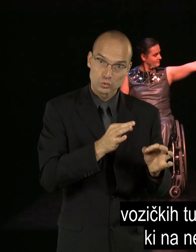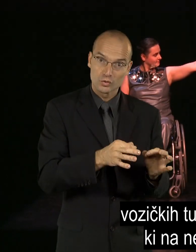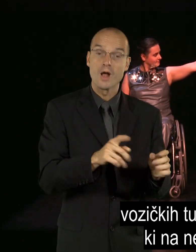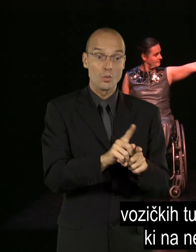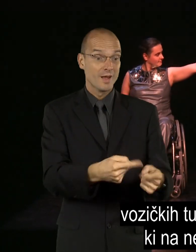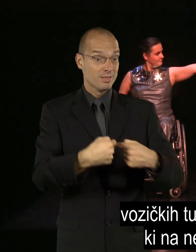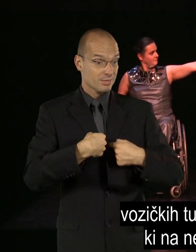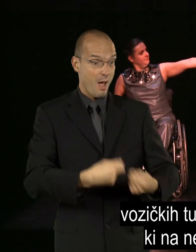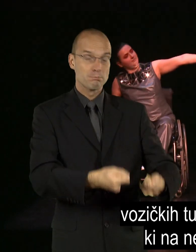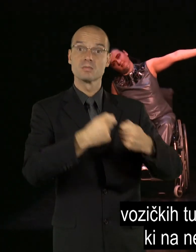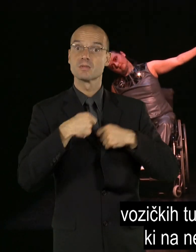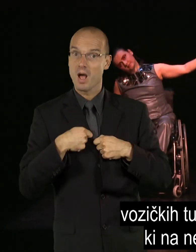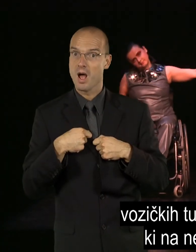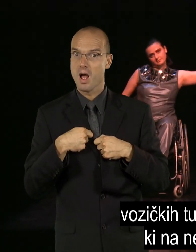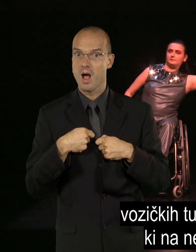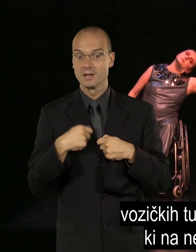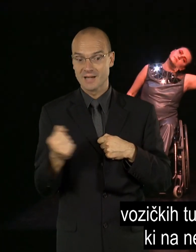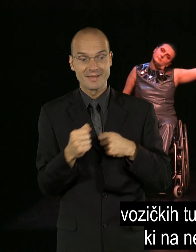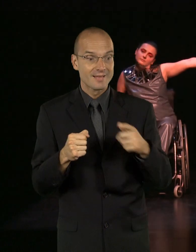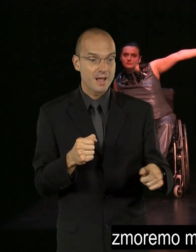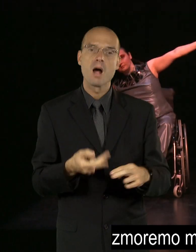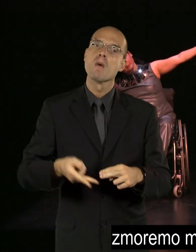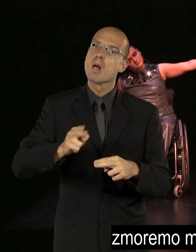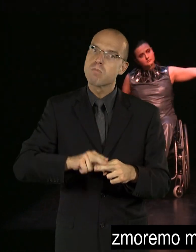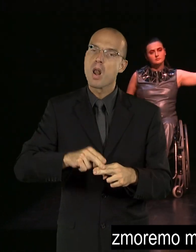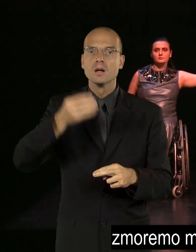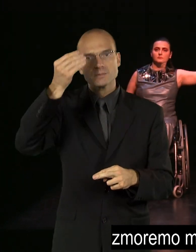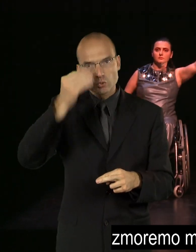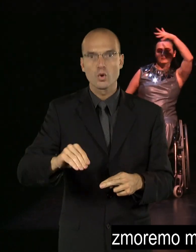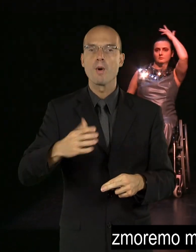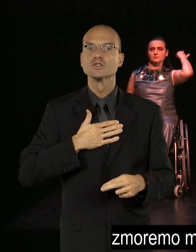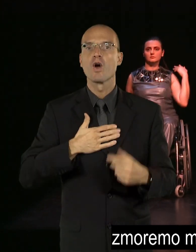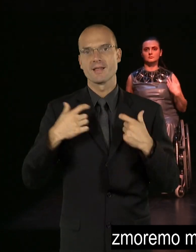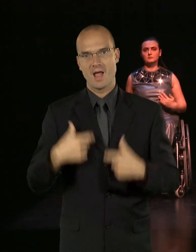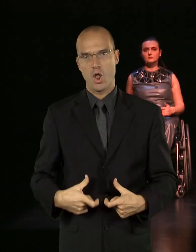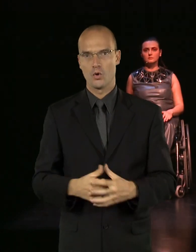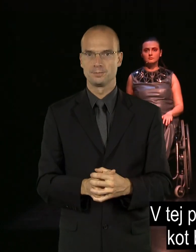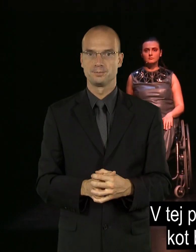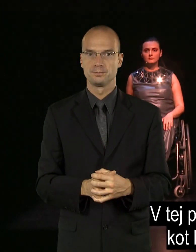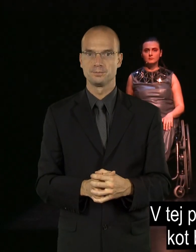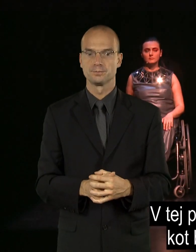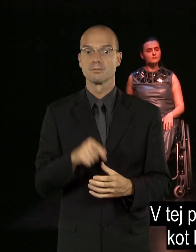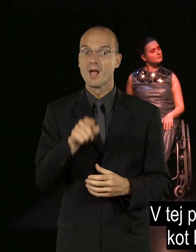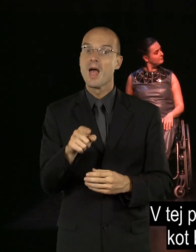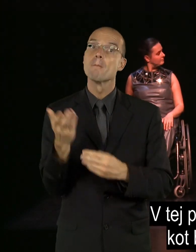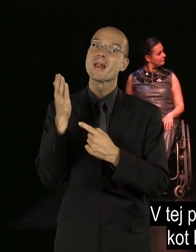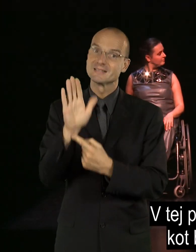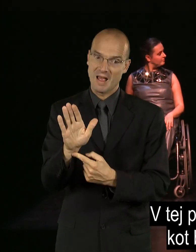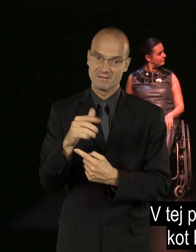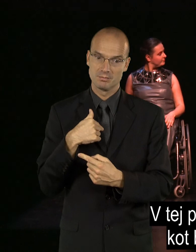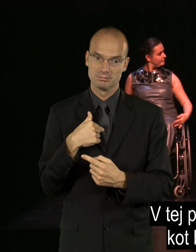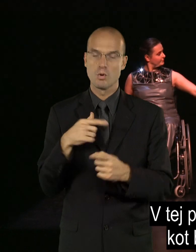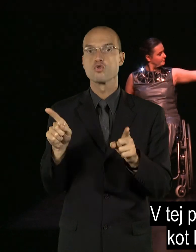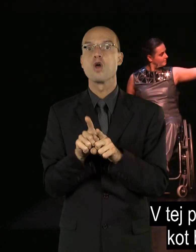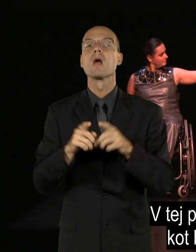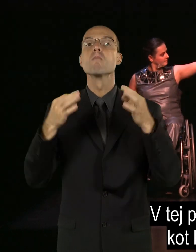po mojem. In tudi nam, ki na nek način zaradi tega znamo mogoče malo bolj ceniti svoje telo tudi. V tej predstavi sodelujem kot